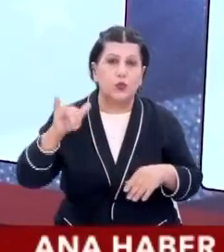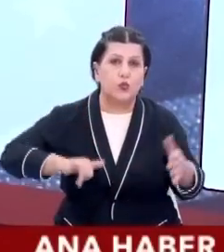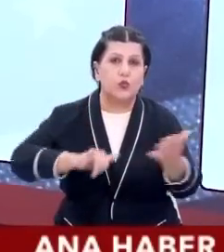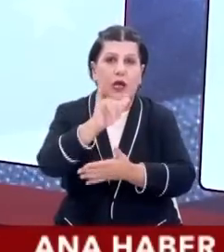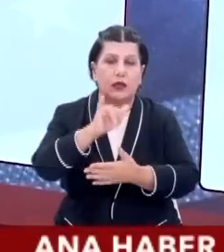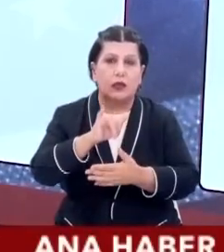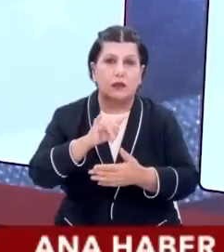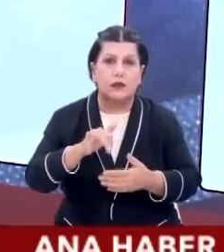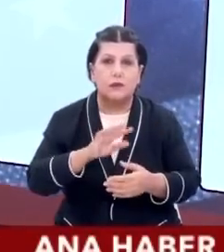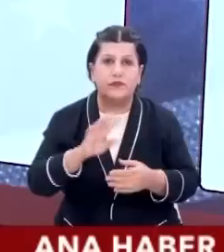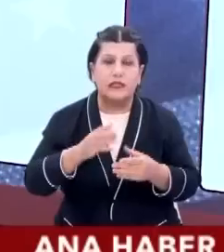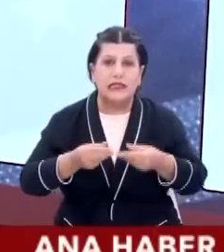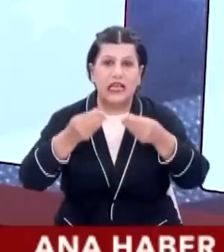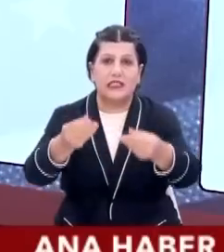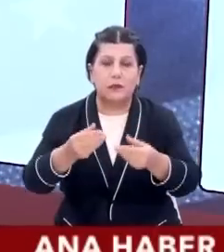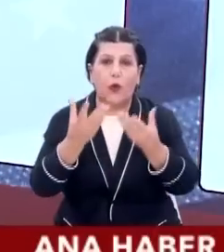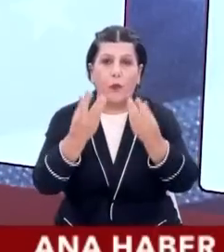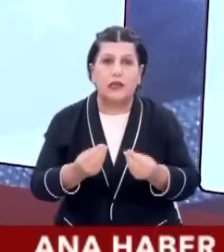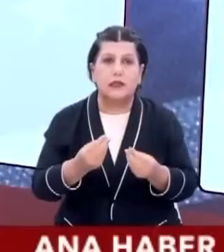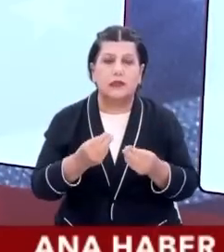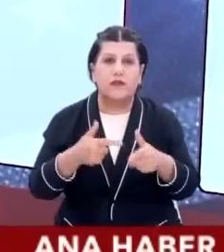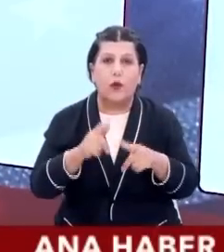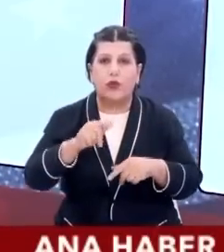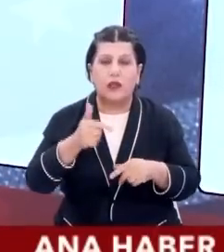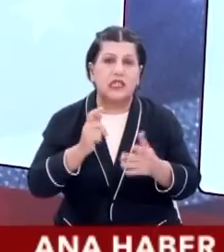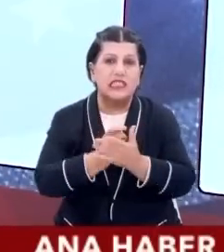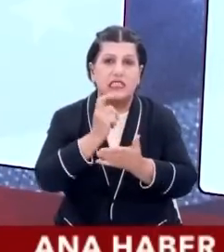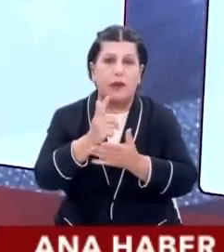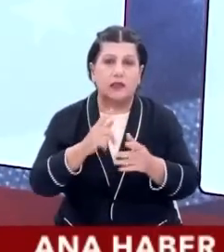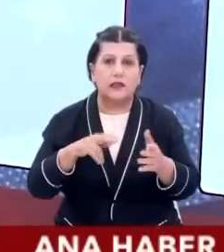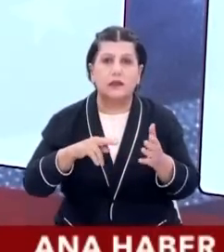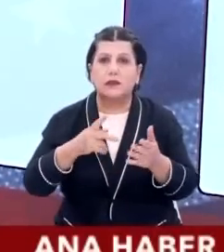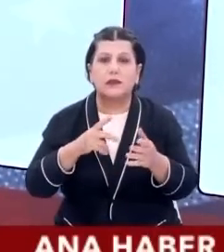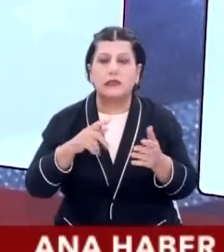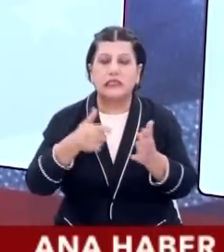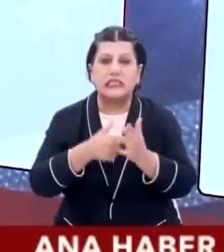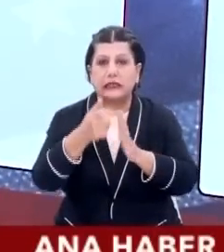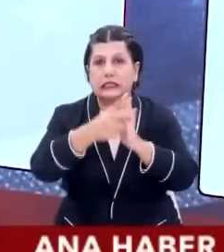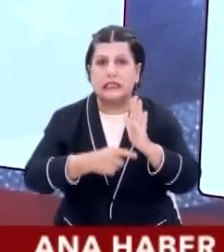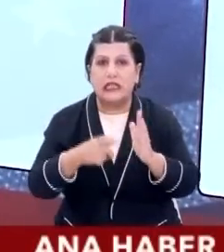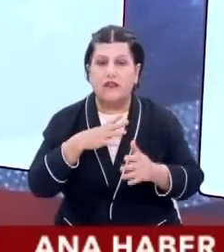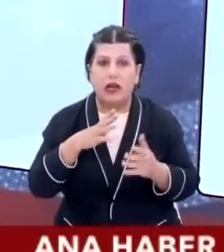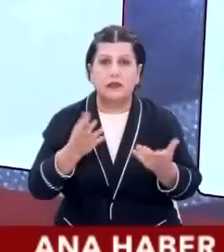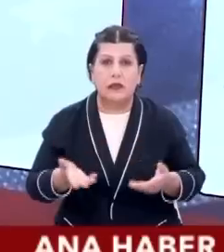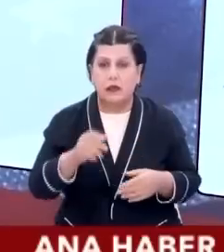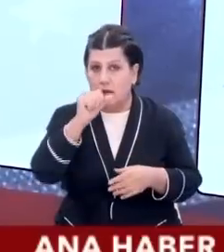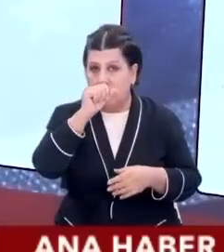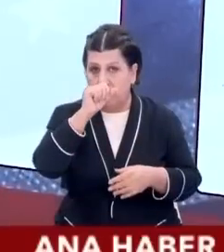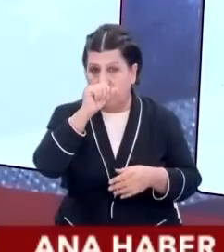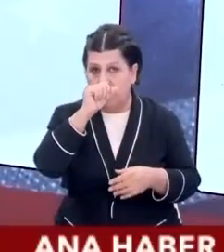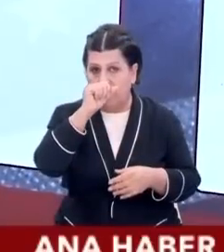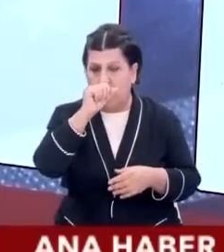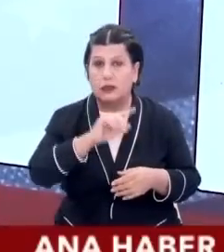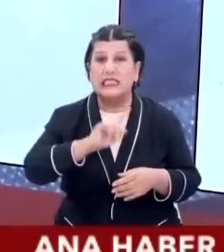önlerinde teslim edilmesi gereken F16 sipariş kodu var ya da listesi Peki sadece